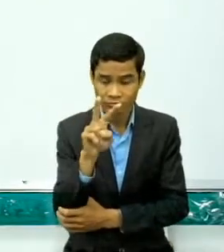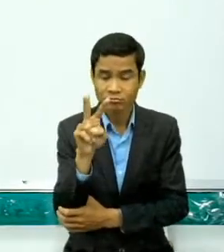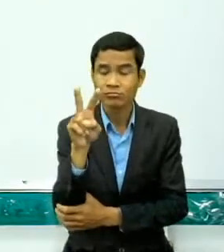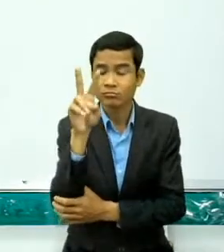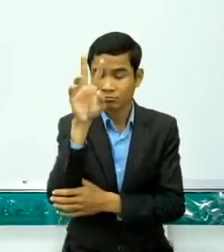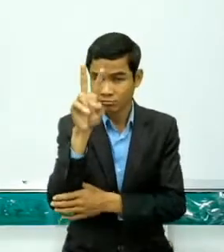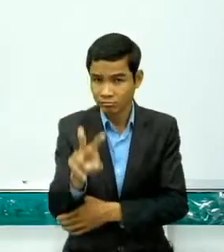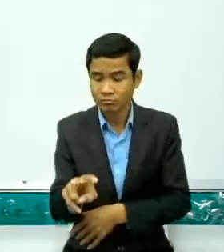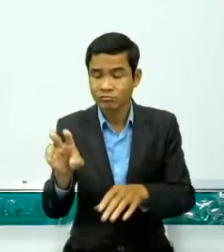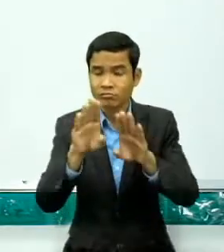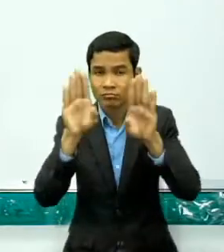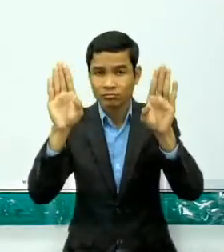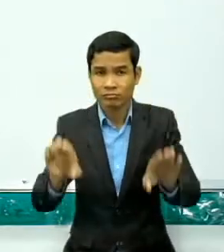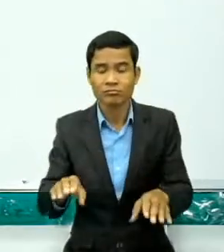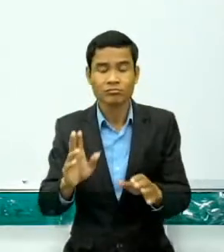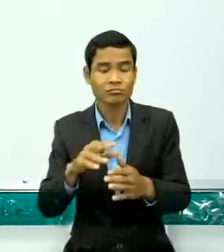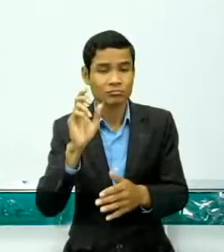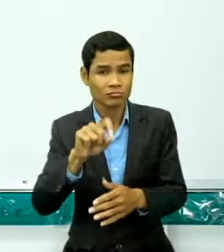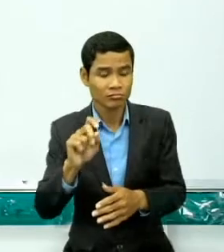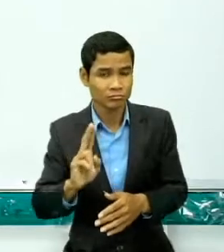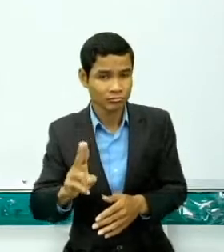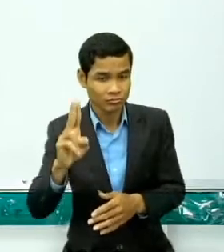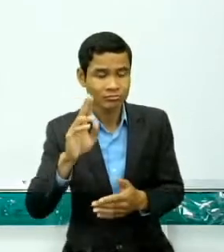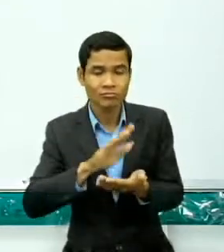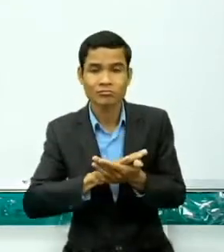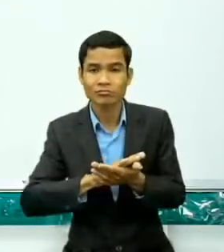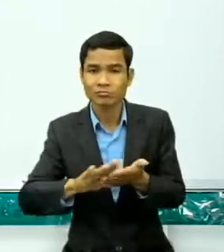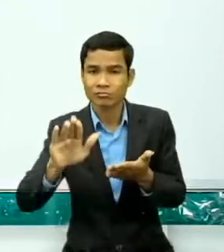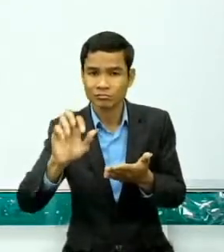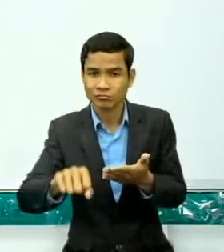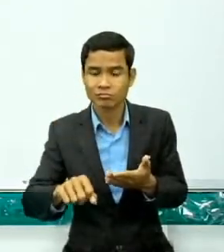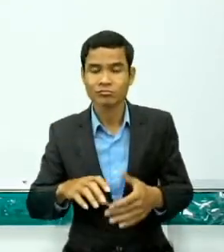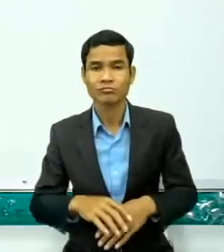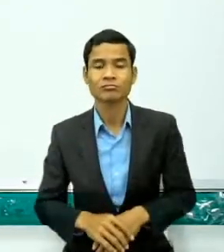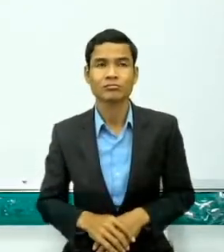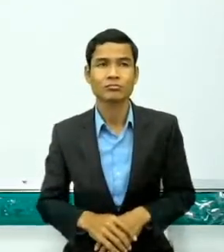ស្រាអឺចារហ័សហើយស្អាតទៀតណា